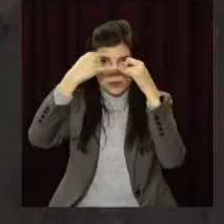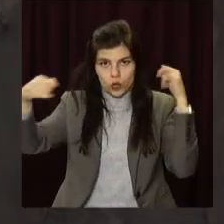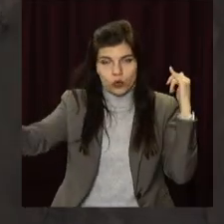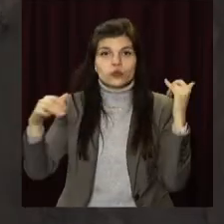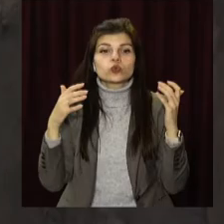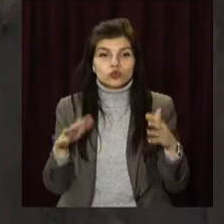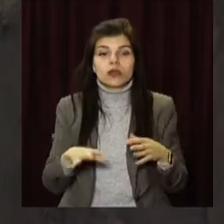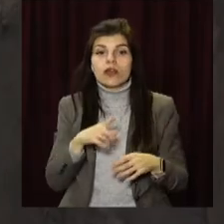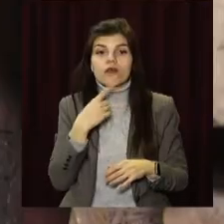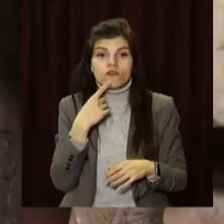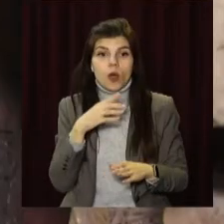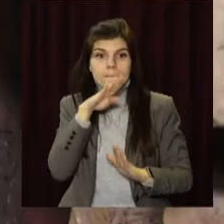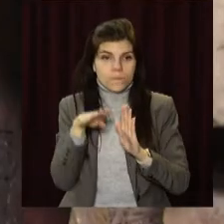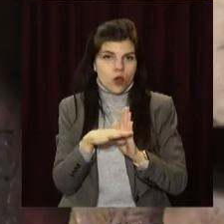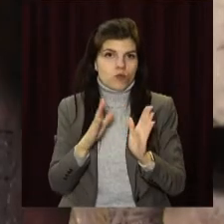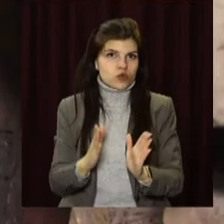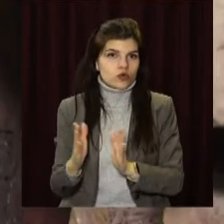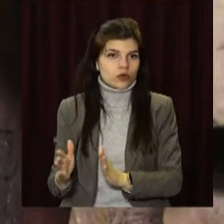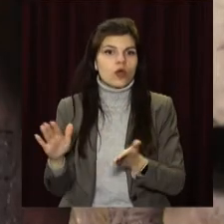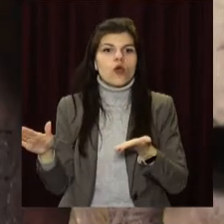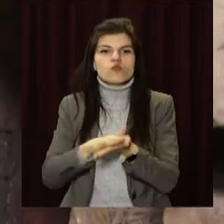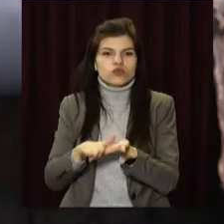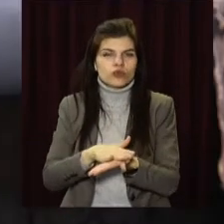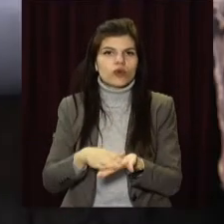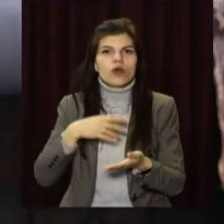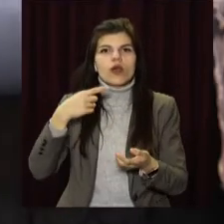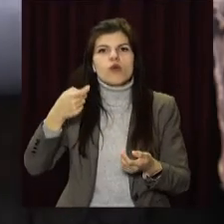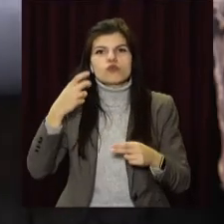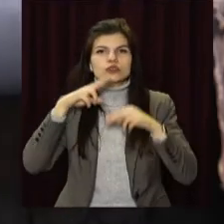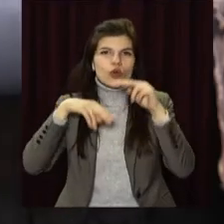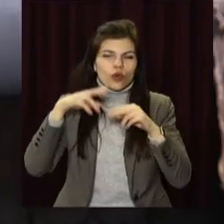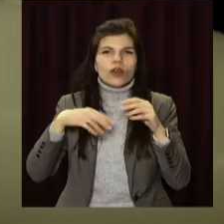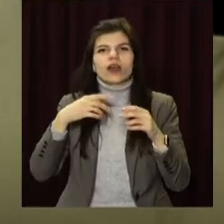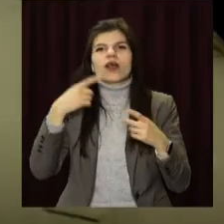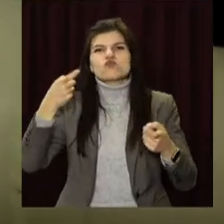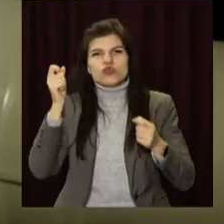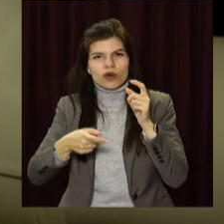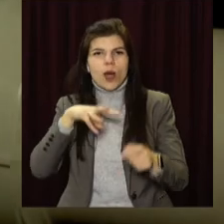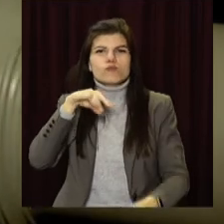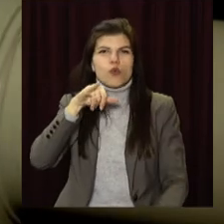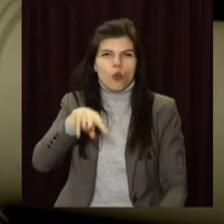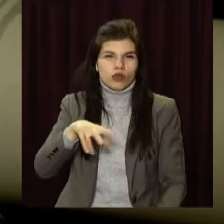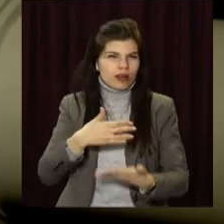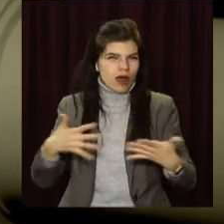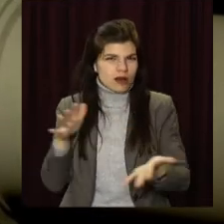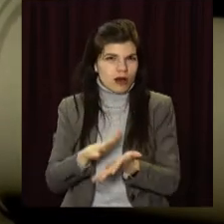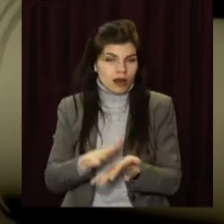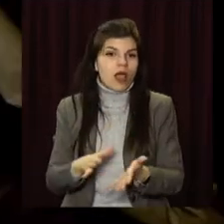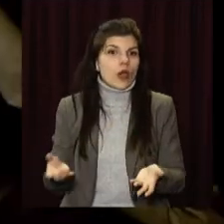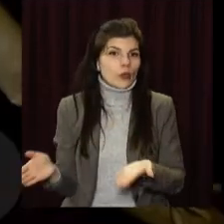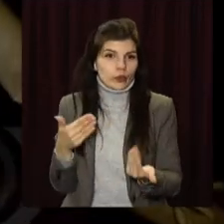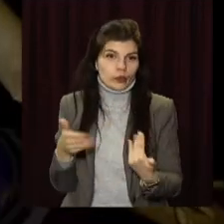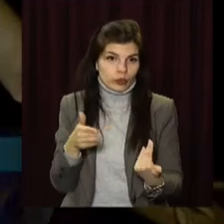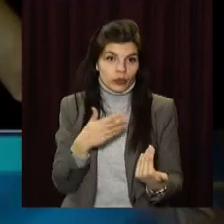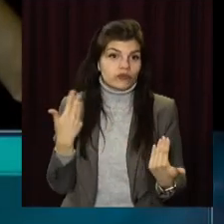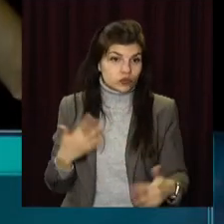цього, комунальники привели підвал до ладу. Очистили від побутового та будівельного сміття, бруду і мулу. Такі роботи нам в дальнейшем дозволять освободити